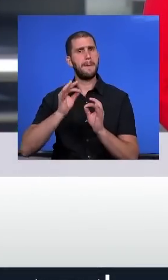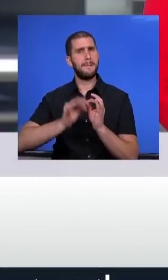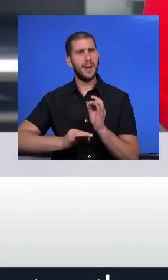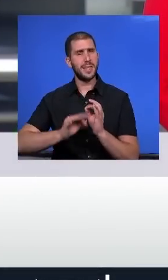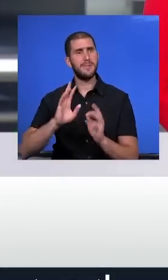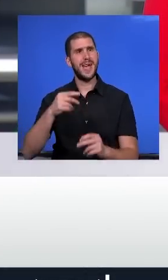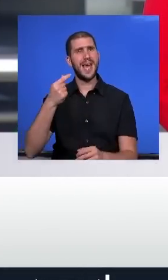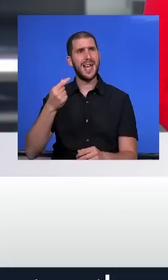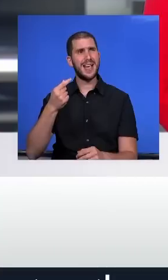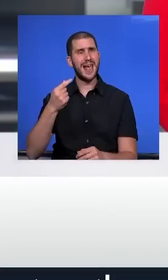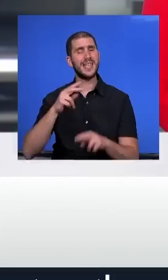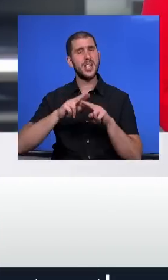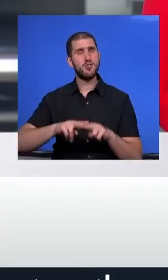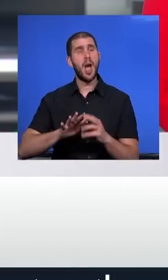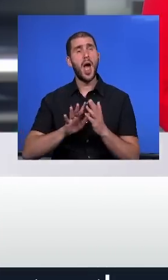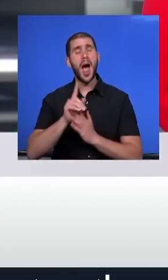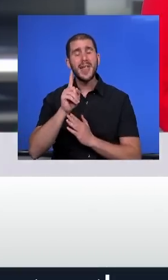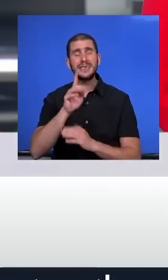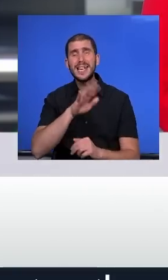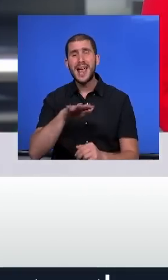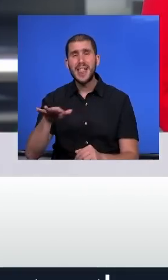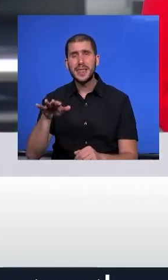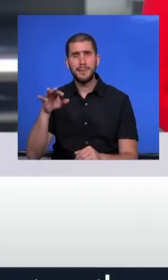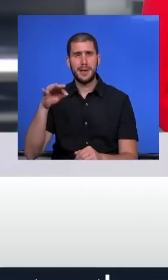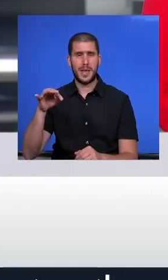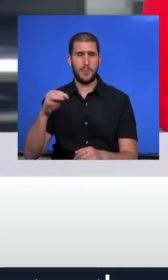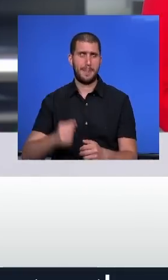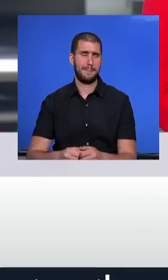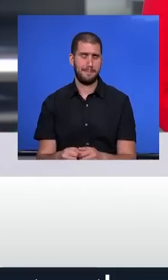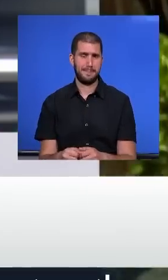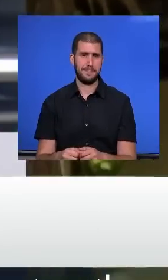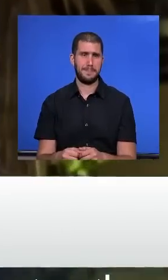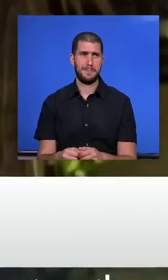וגלית משאירה אחריה 11 ילדים יתומים.